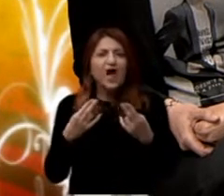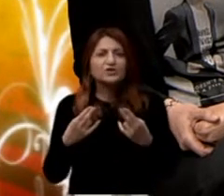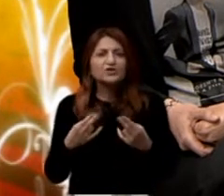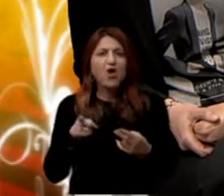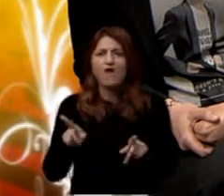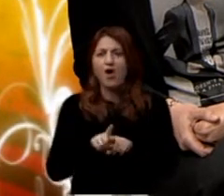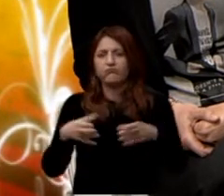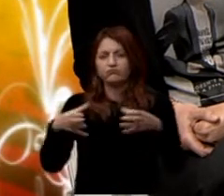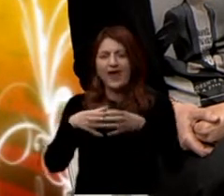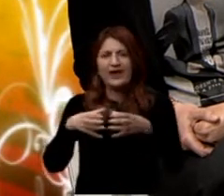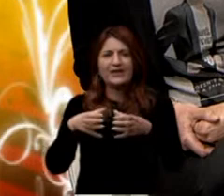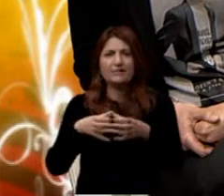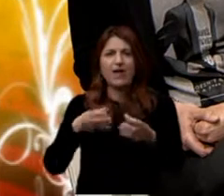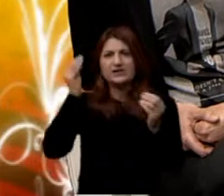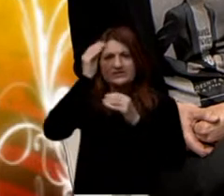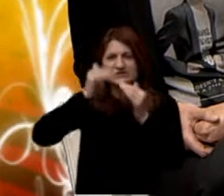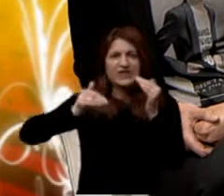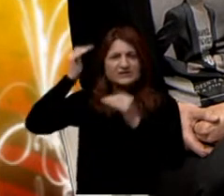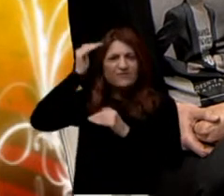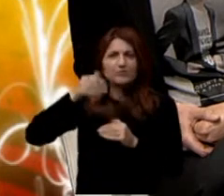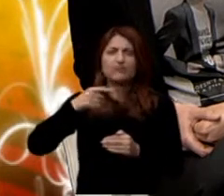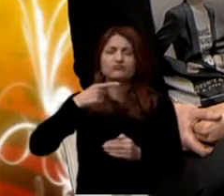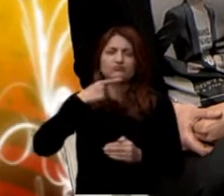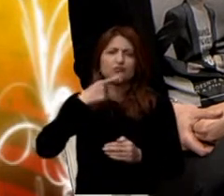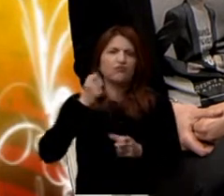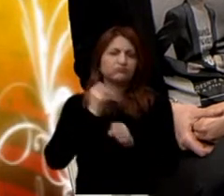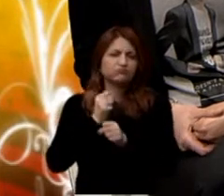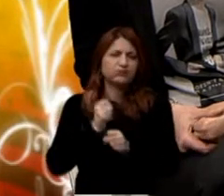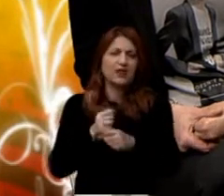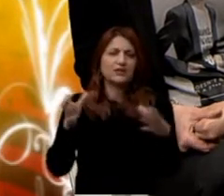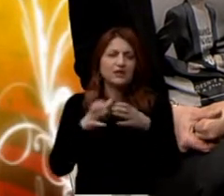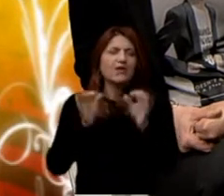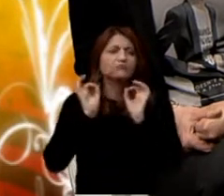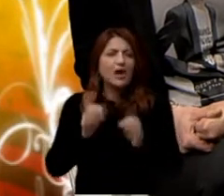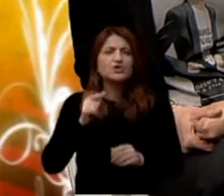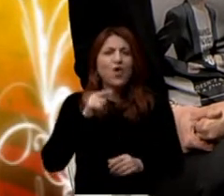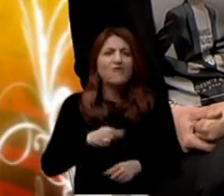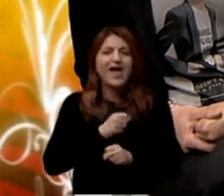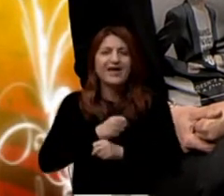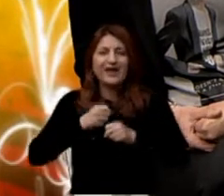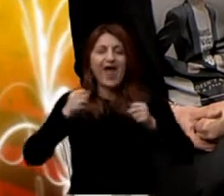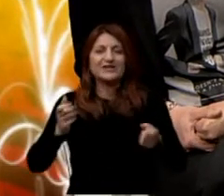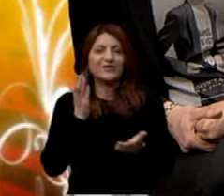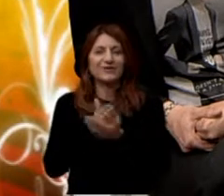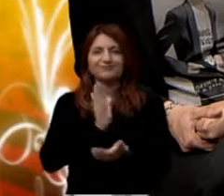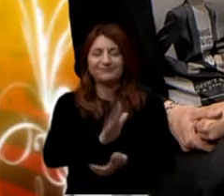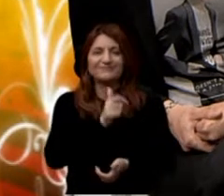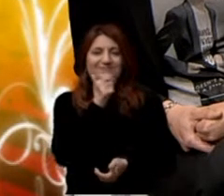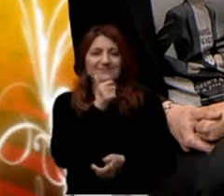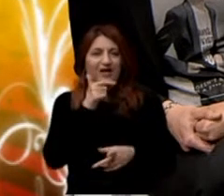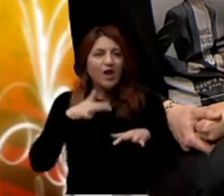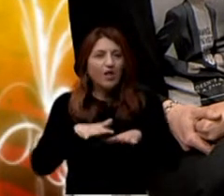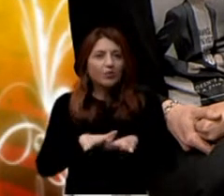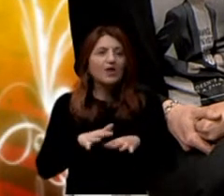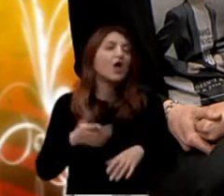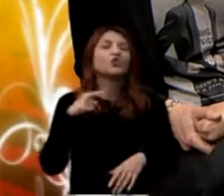cijelom ekipom nas znanstvenika koji radimo upravo na tom razvoju gerontologije i gerijatrije,